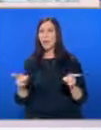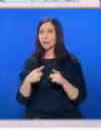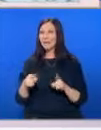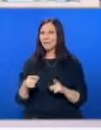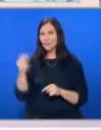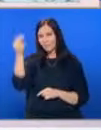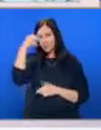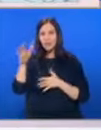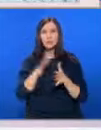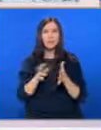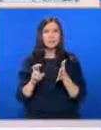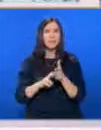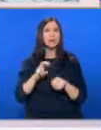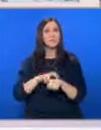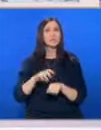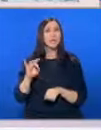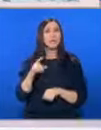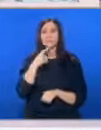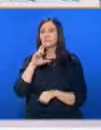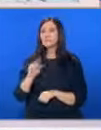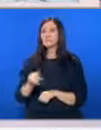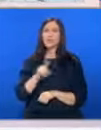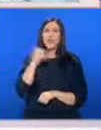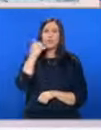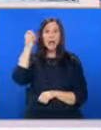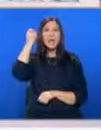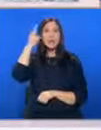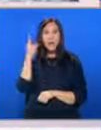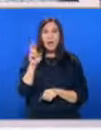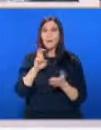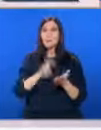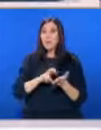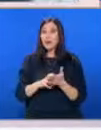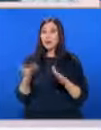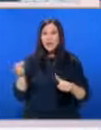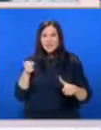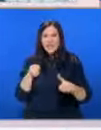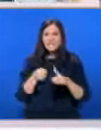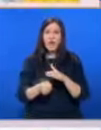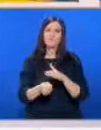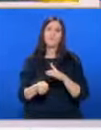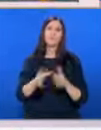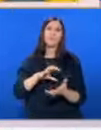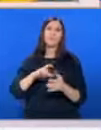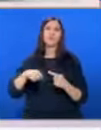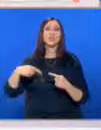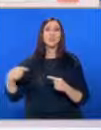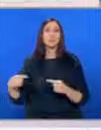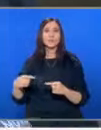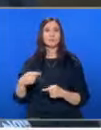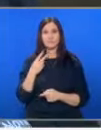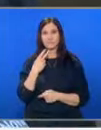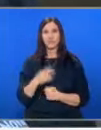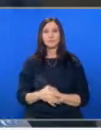на БНБ Димитър Радев заяви, че не е добра идея банката да се въвлича в политическия процес. Да го